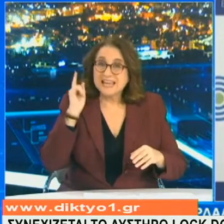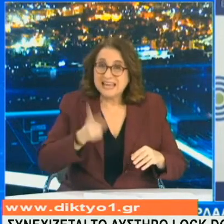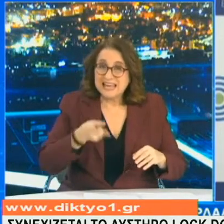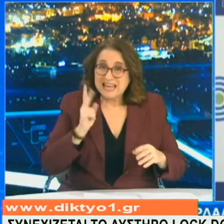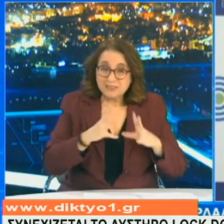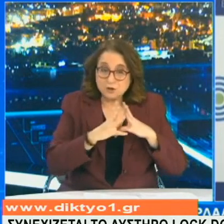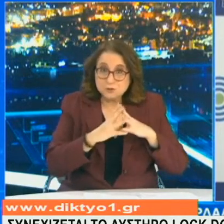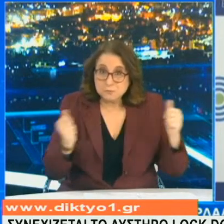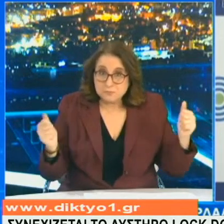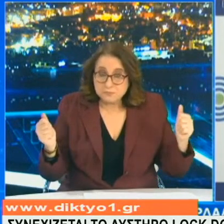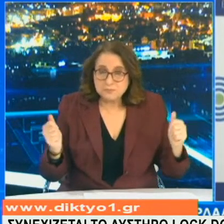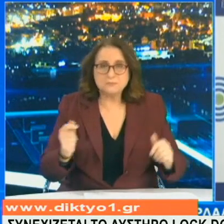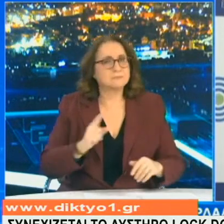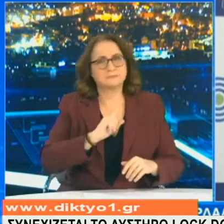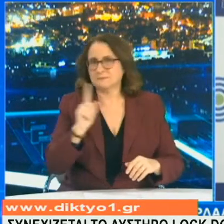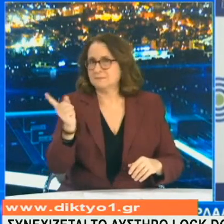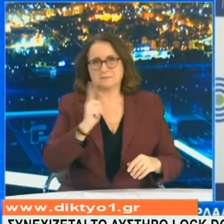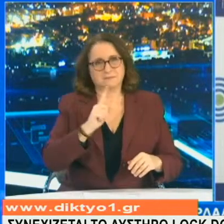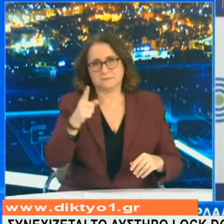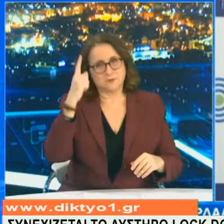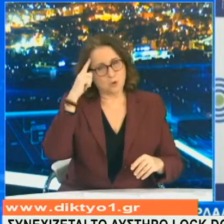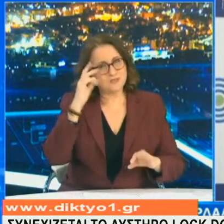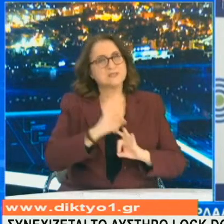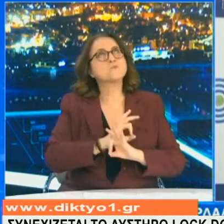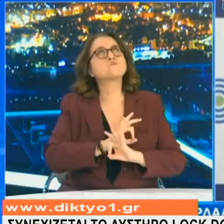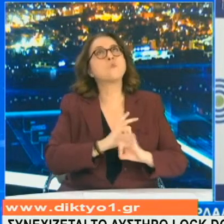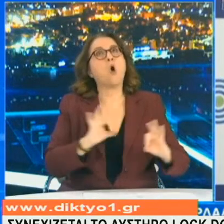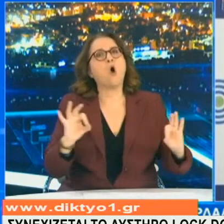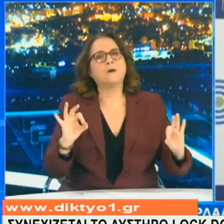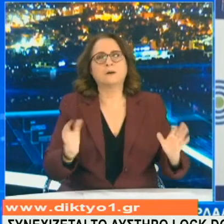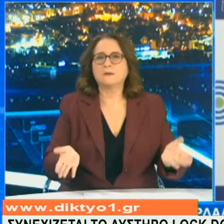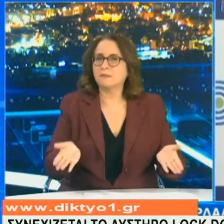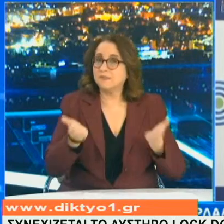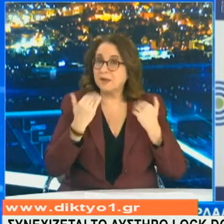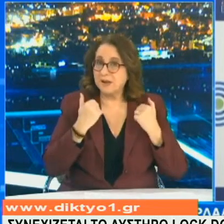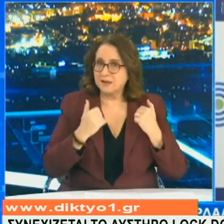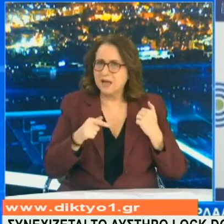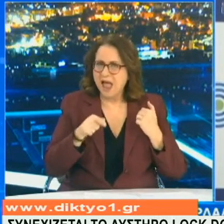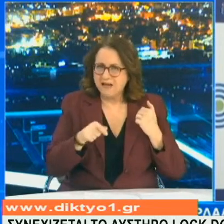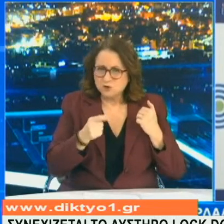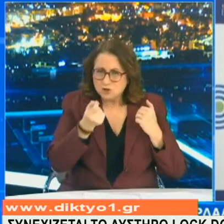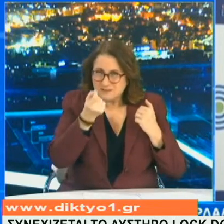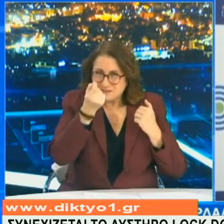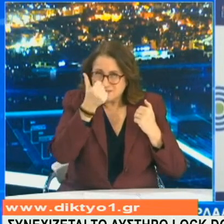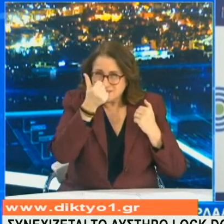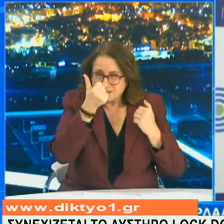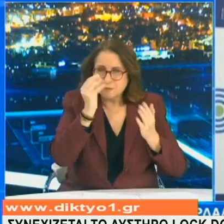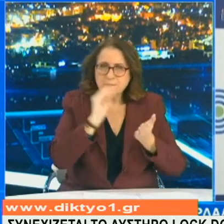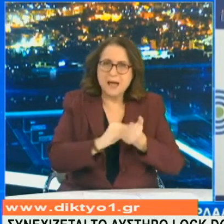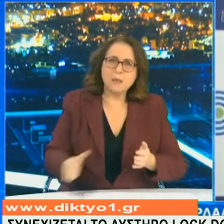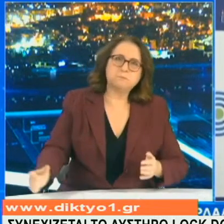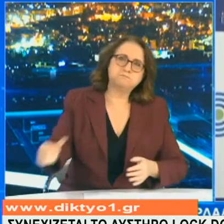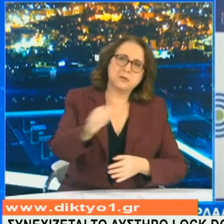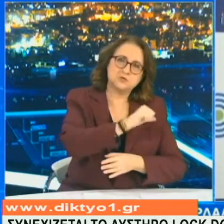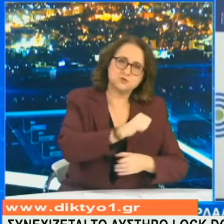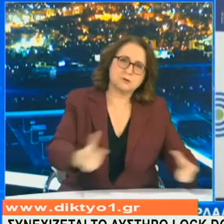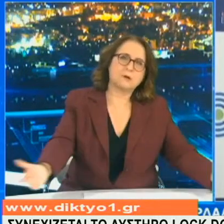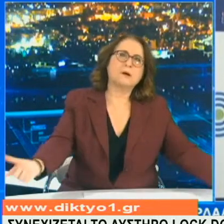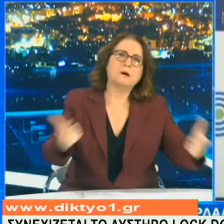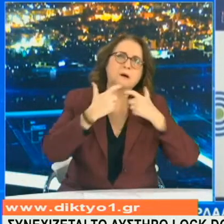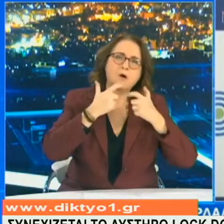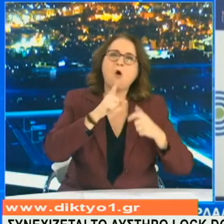να ξαναζήσουμε μια έκρηξη στον αριθμό των κρουσμάτων και στους λοιπούς επιδημιολογικούς δείκτες, όπως αυτή που βιώσαμε στις αρχές